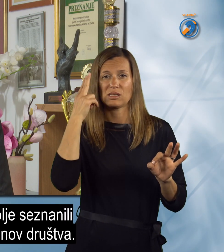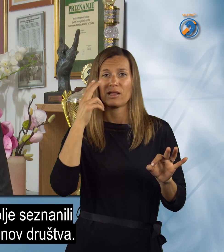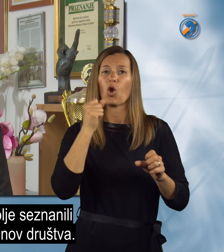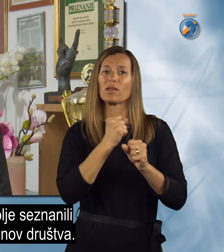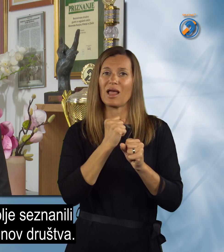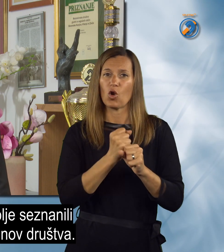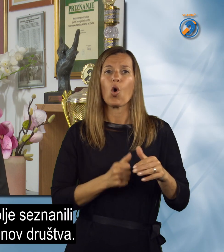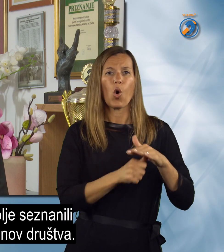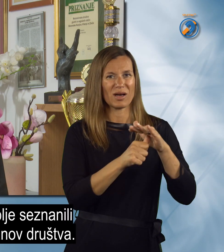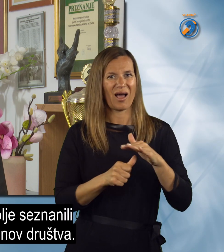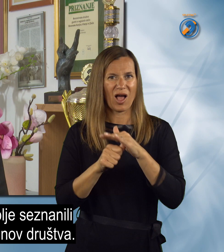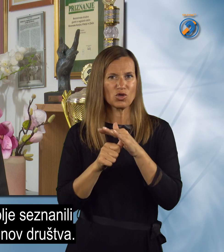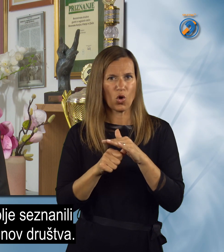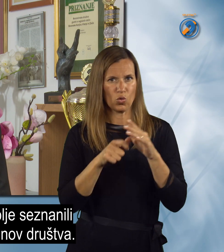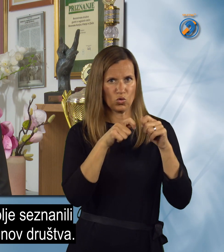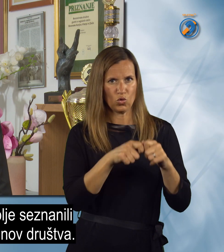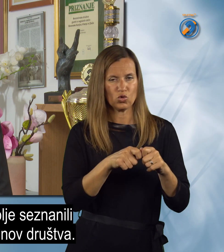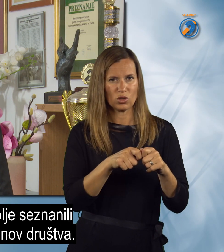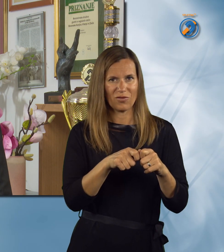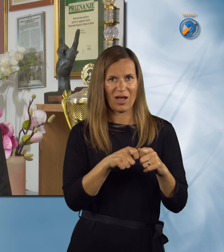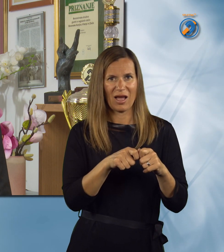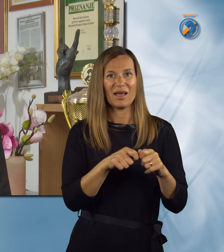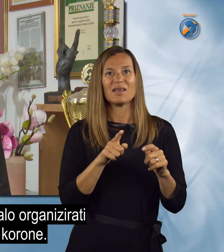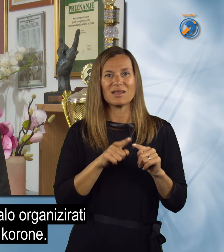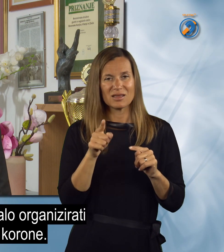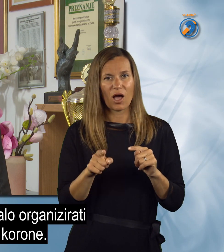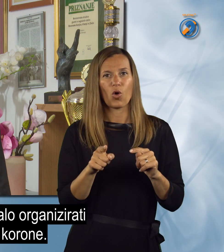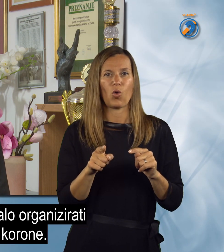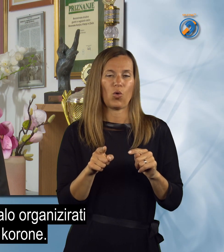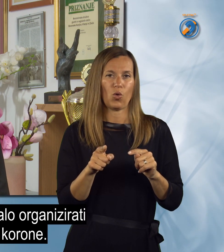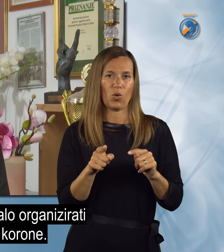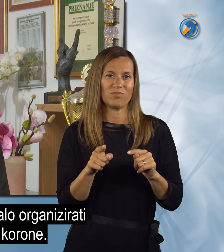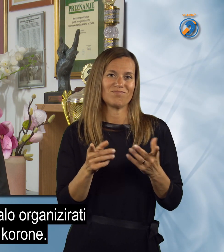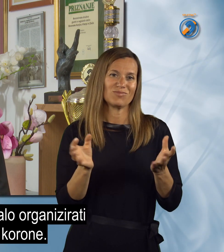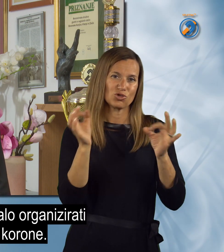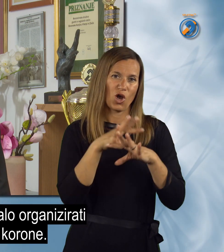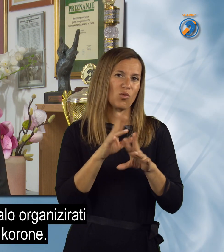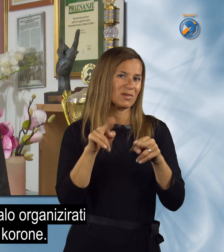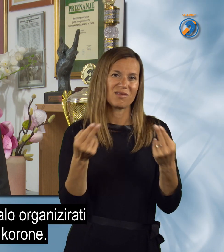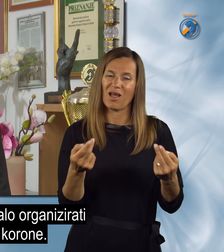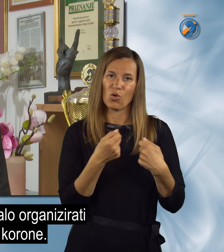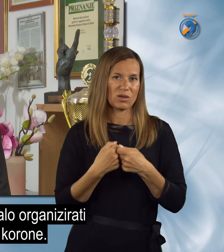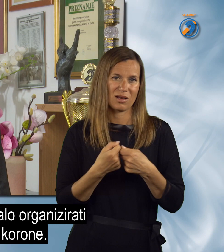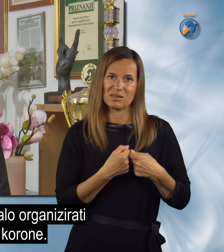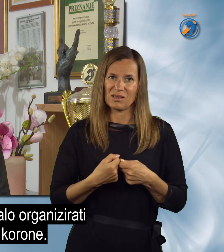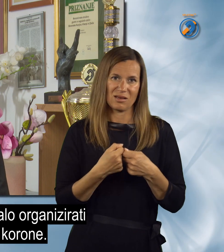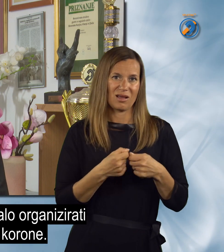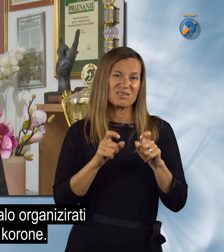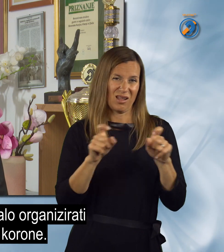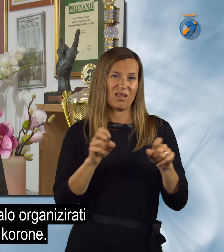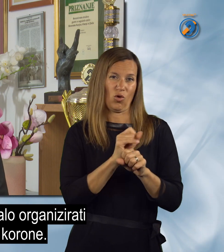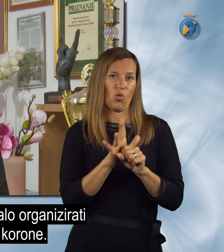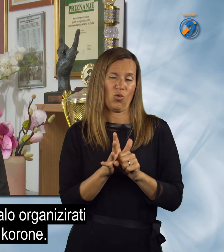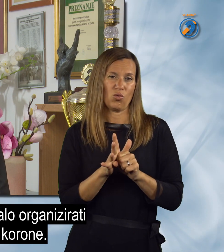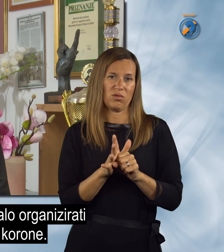o delu organov društva in tako se ni dalo organizirati to stvar